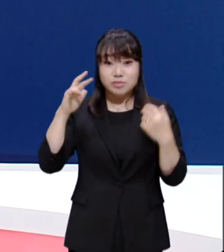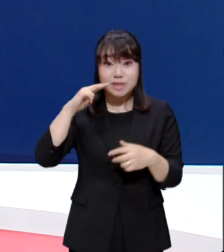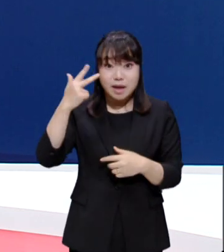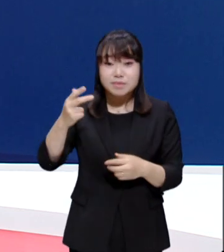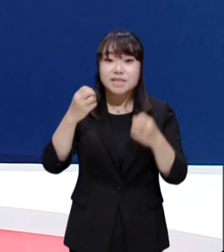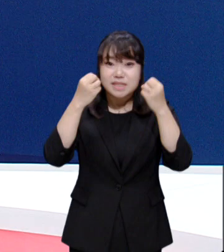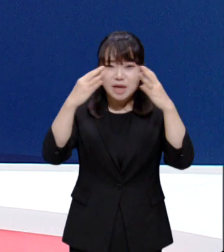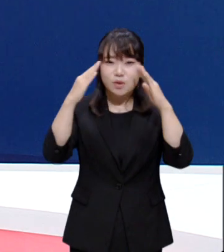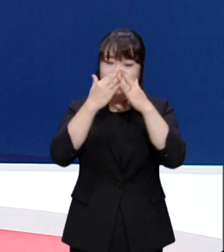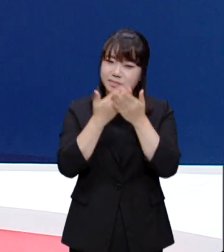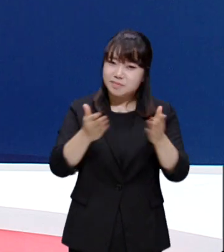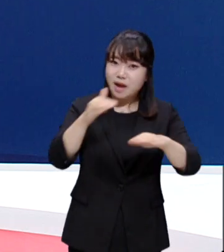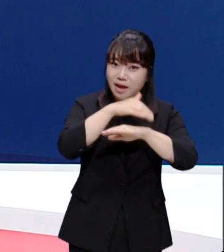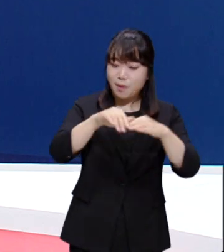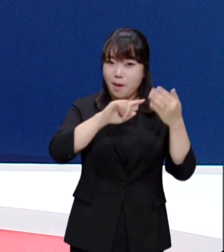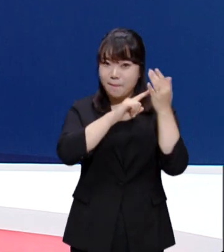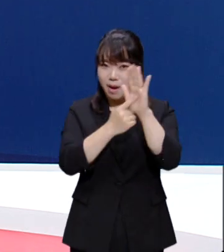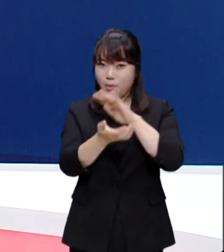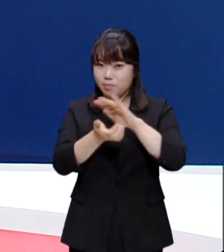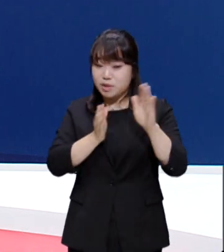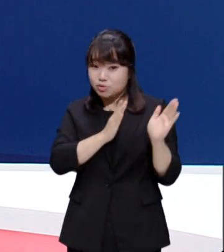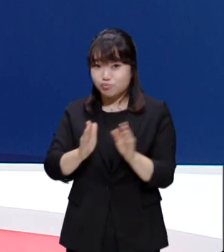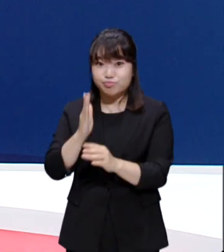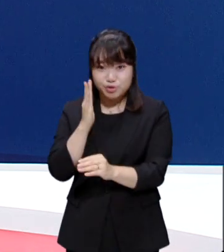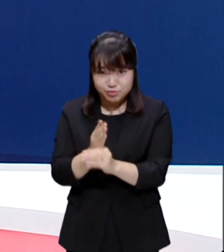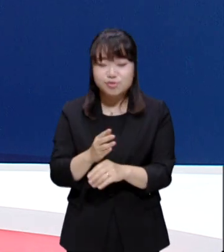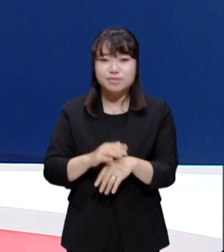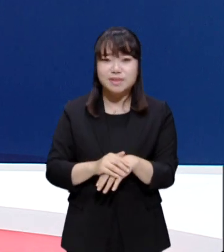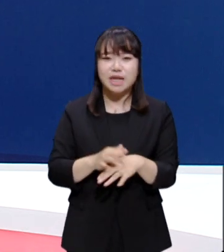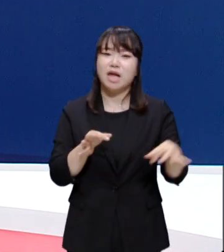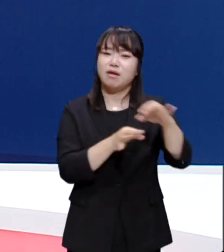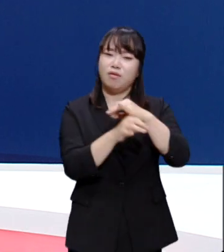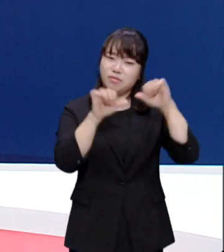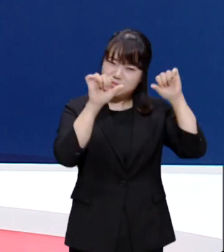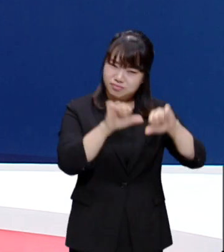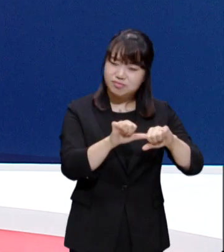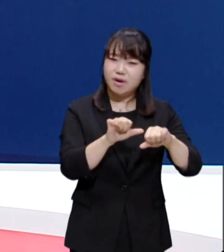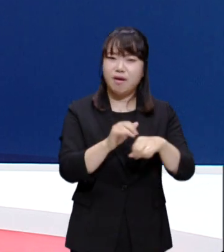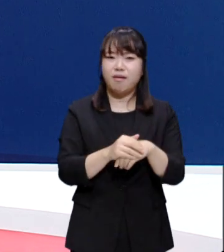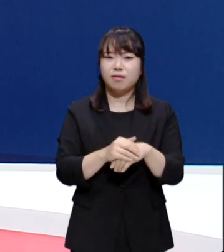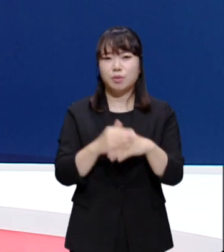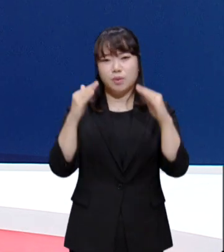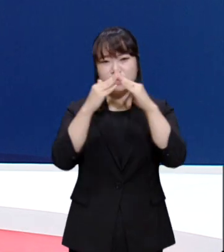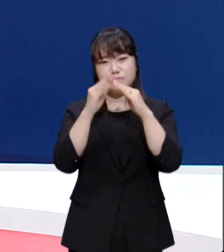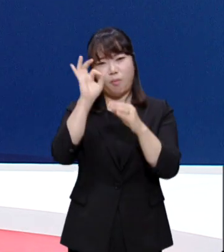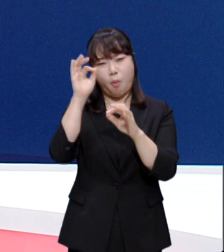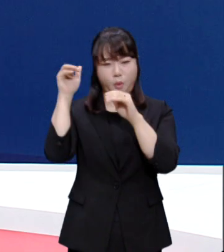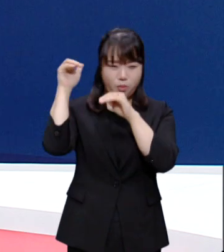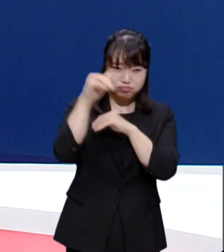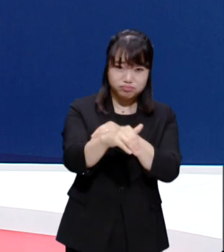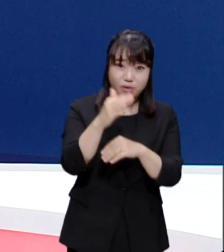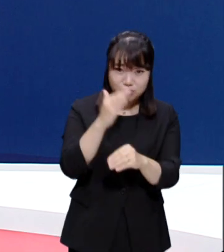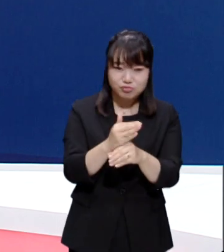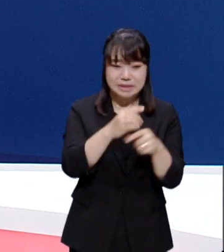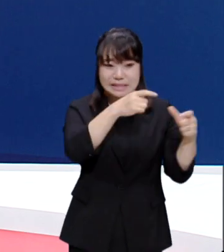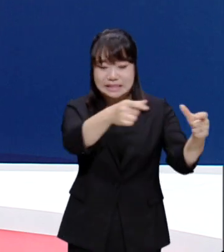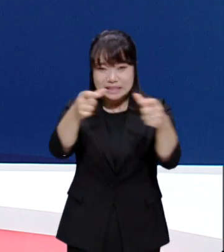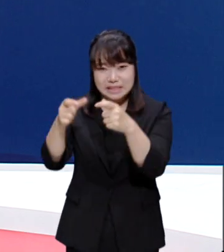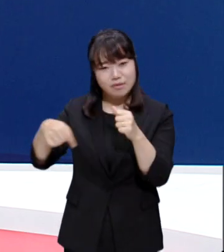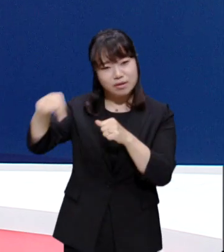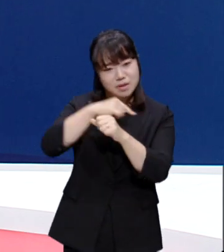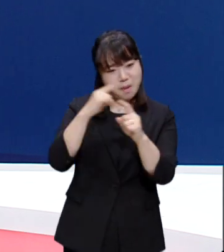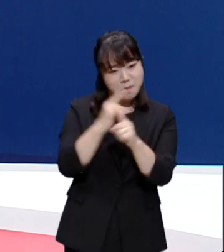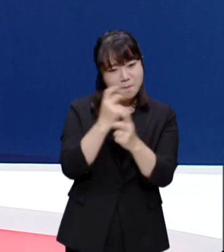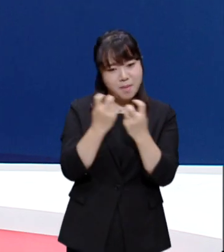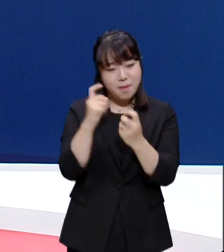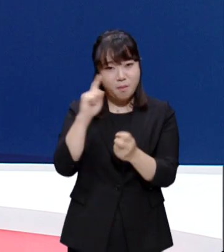신규 주택 공급 계획 발표를 준비하고 있습니다. 네, 경기 침체에 떨어지는 집값에 이 서울의 지역마다 어떤